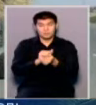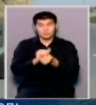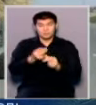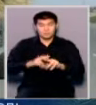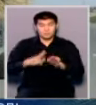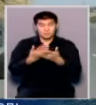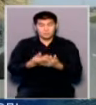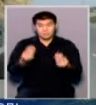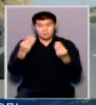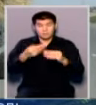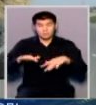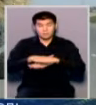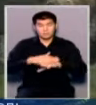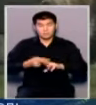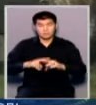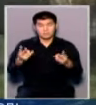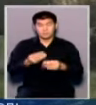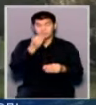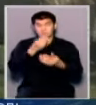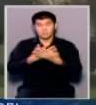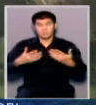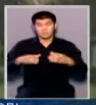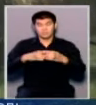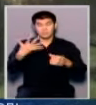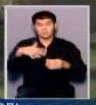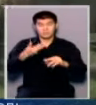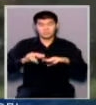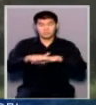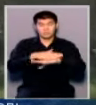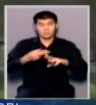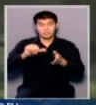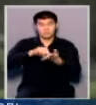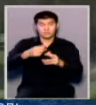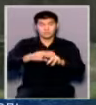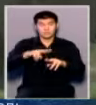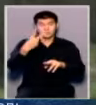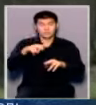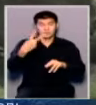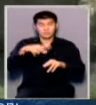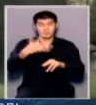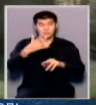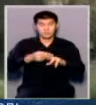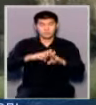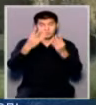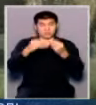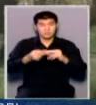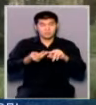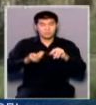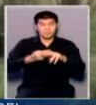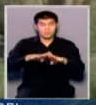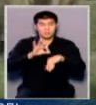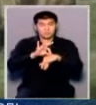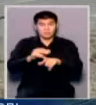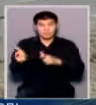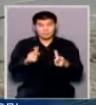құнарлығы басым дейді шаруагерлер. Ал шөп жинау науқанына 40-тан аса адам қатысып, 20-25 күн аралығында азықты тас түйін